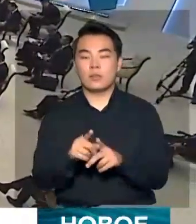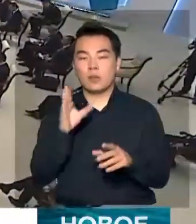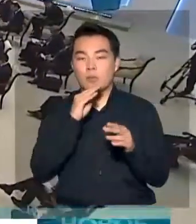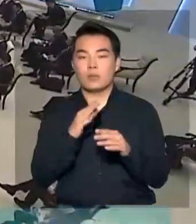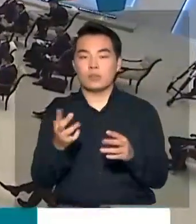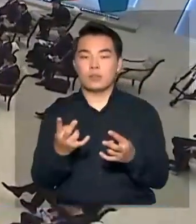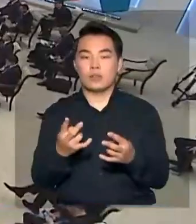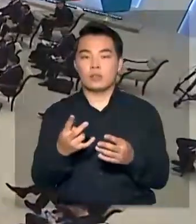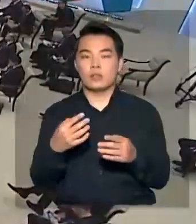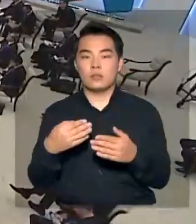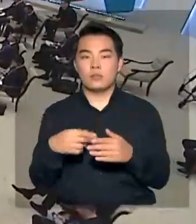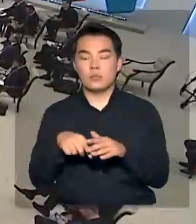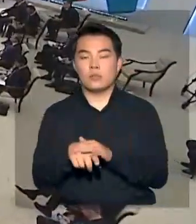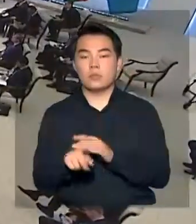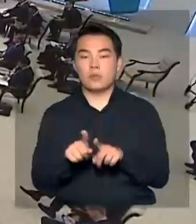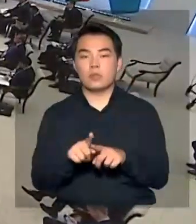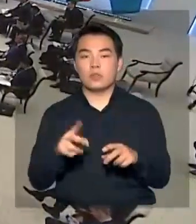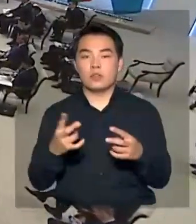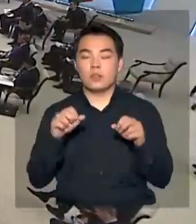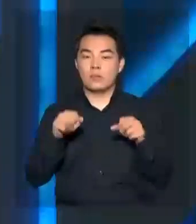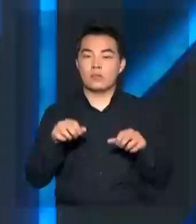кешенді шаралар қабылдаған абзал.